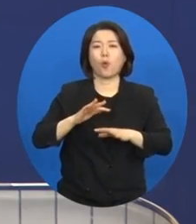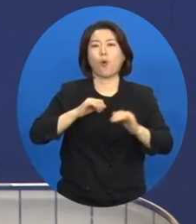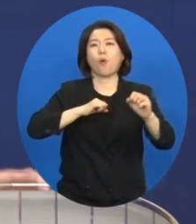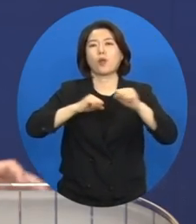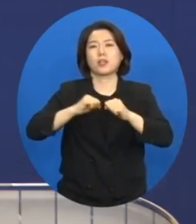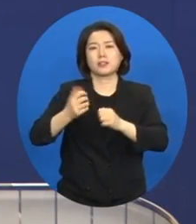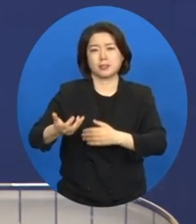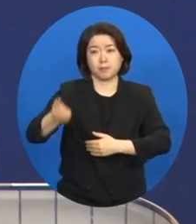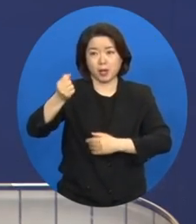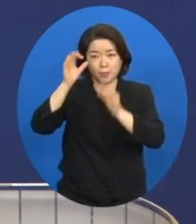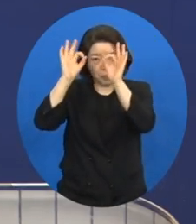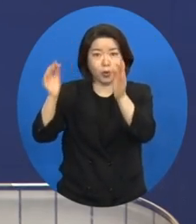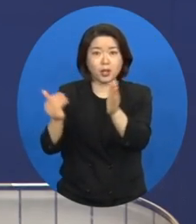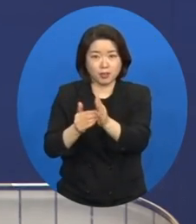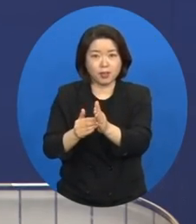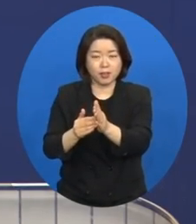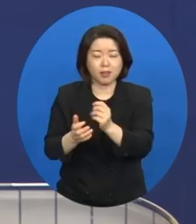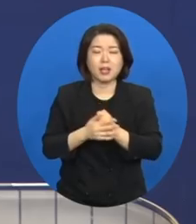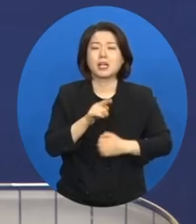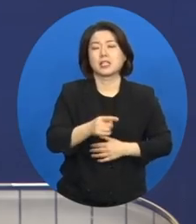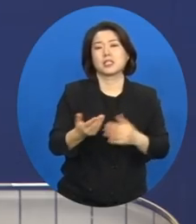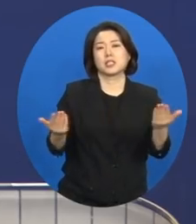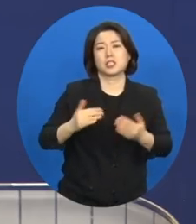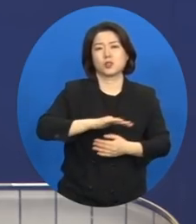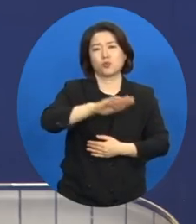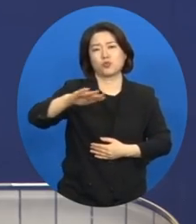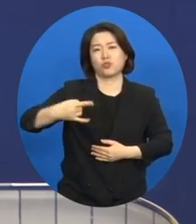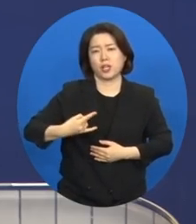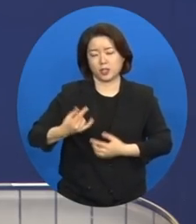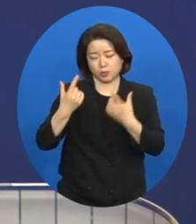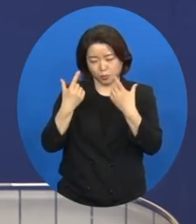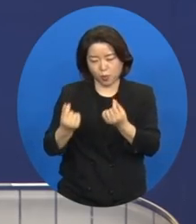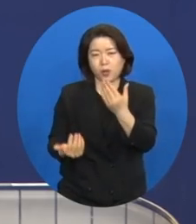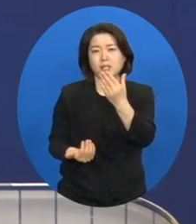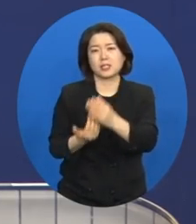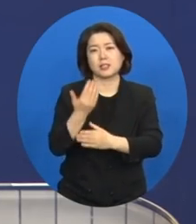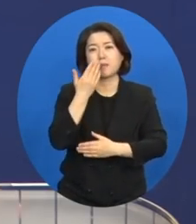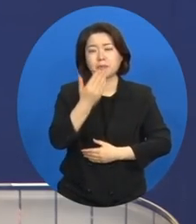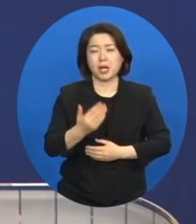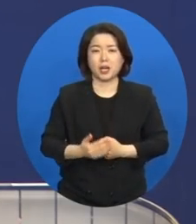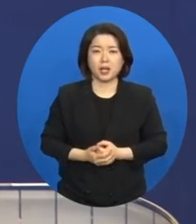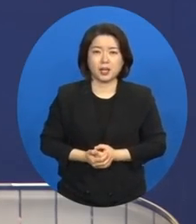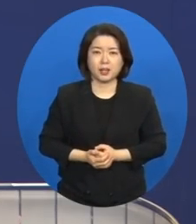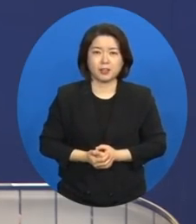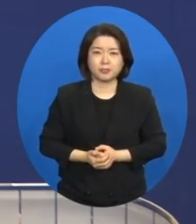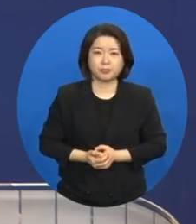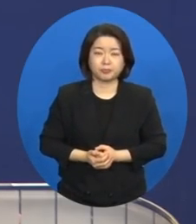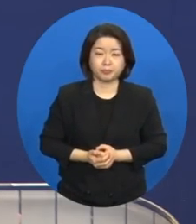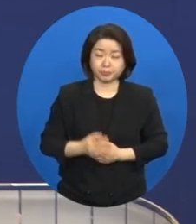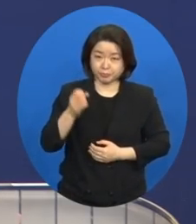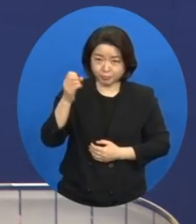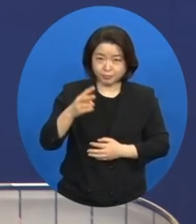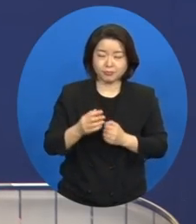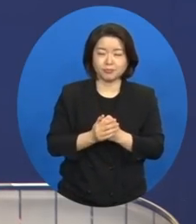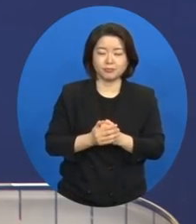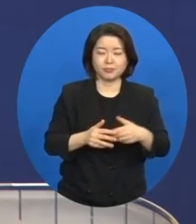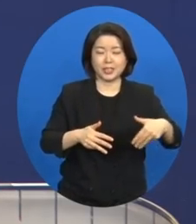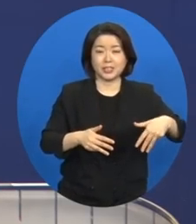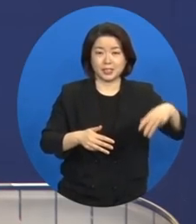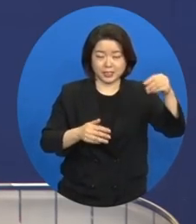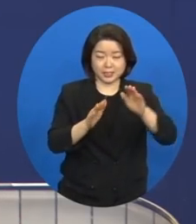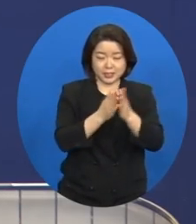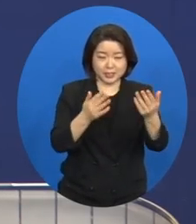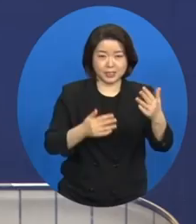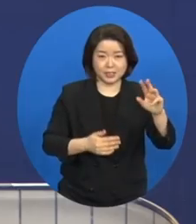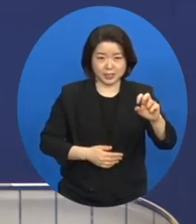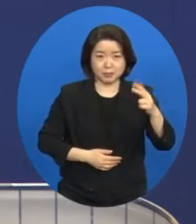될 것이다. 믿으십니까? 이 일들이 우리에게 일어날 일이라는 것입니다. 그러면서 창세기 28장 14절